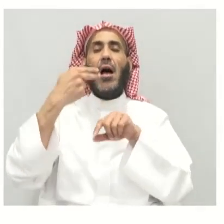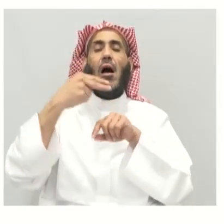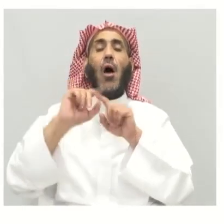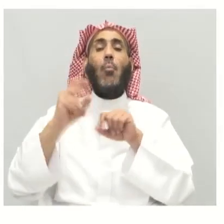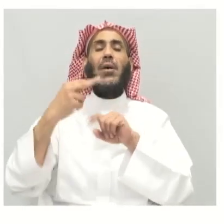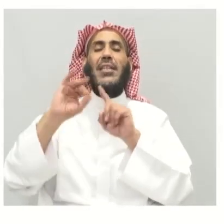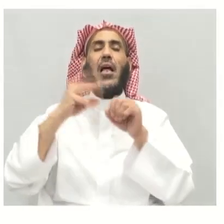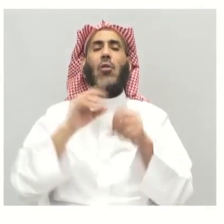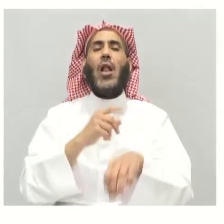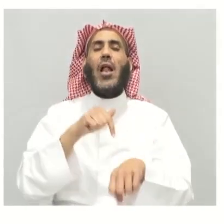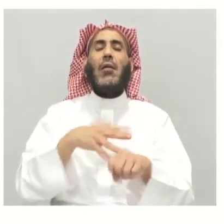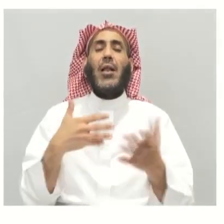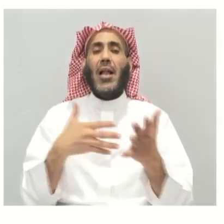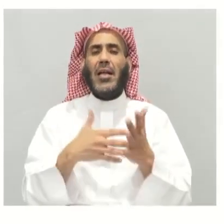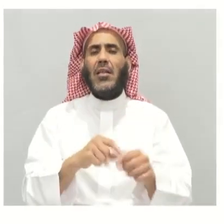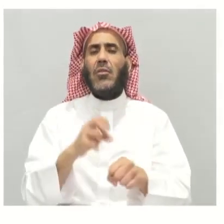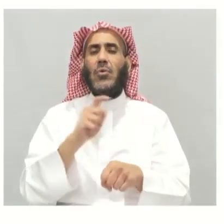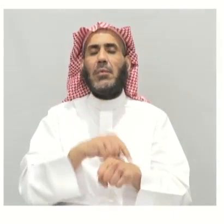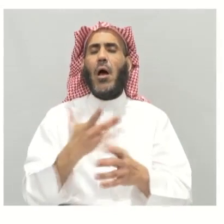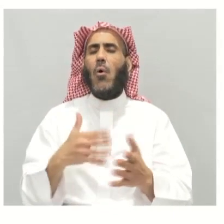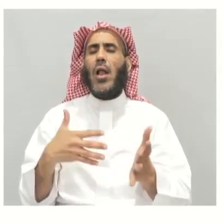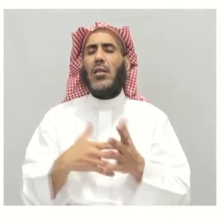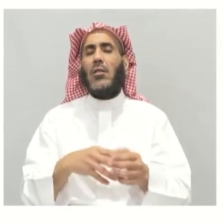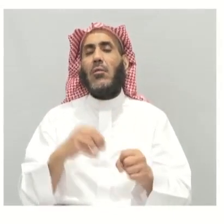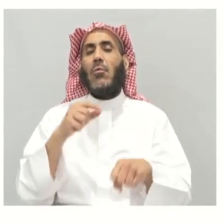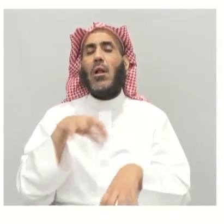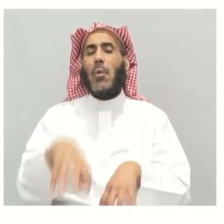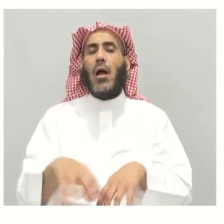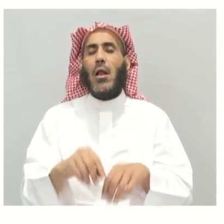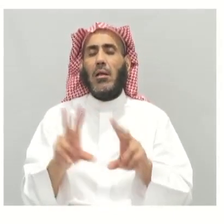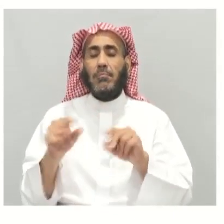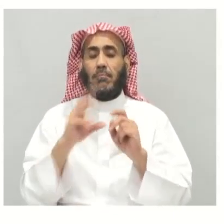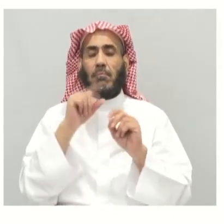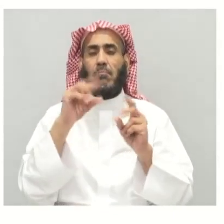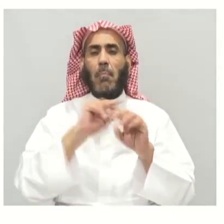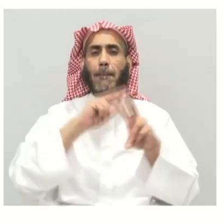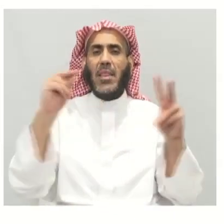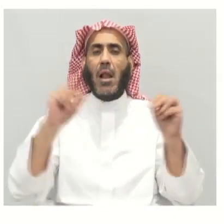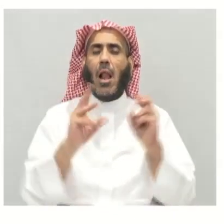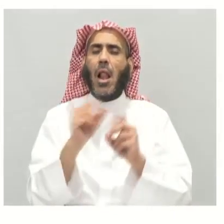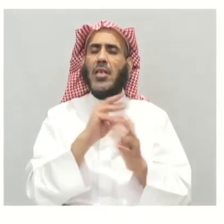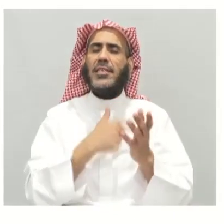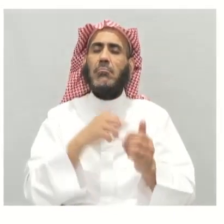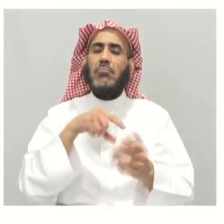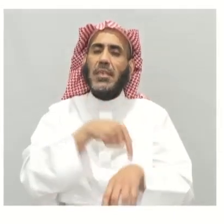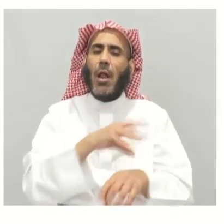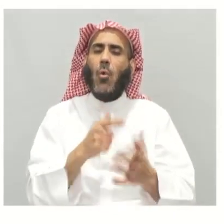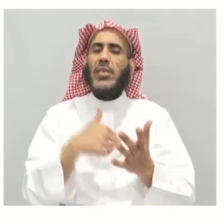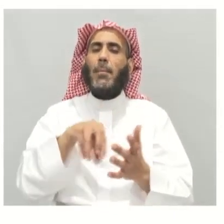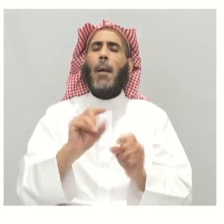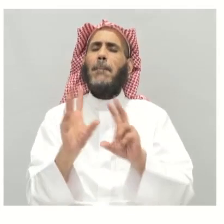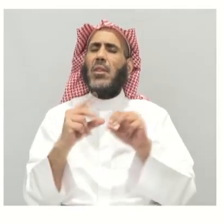الحدث والزمان أو الحدث والمكان، على حسب هذه الكلمة تأتي اسم زمان واسم